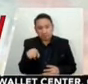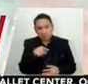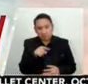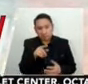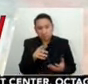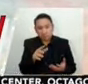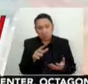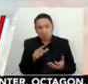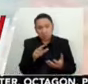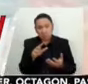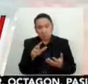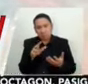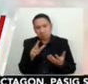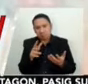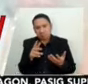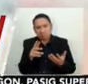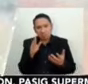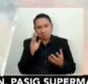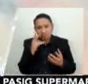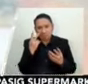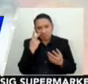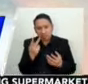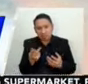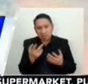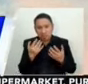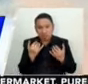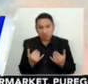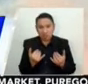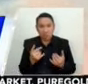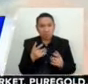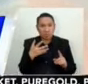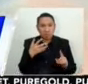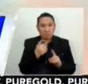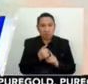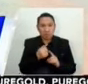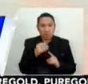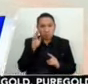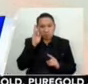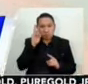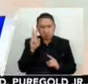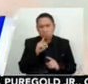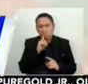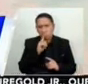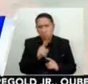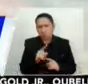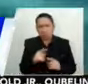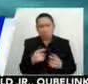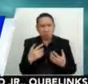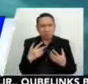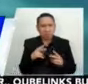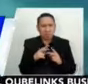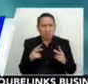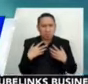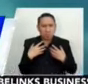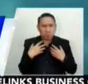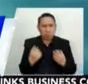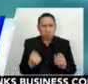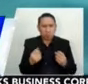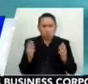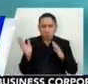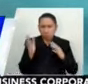far, ang impresyon ng Presidente ay talagang malakas yung pagtama ng hangin, lalo itong si Bagyong Pepito. Kaya karamihan